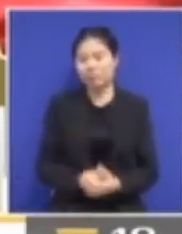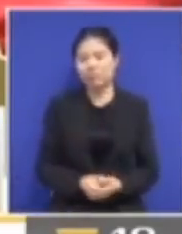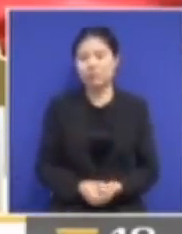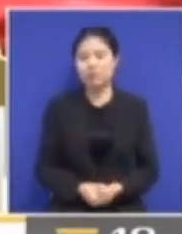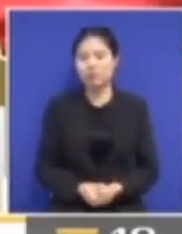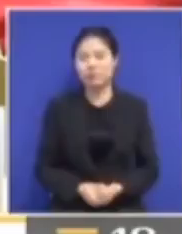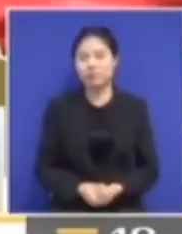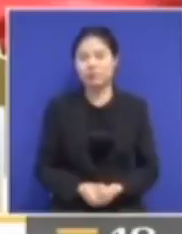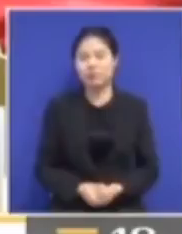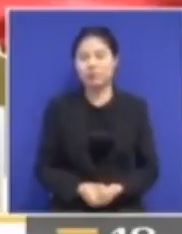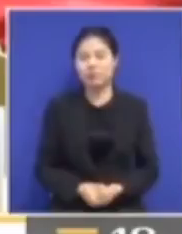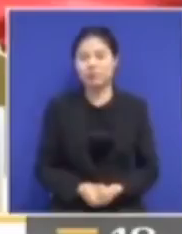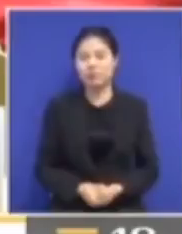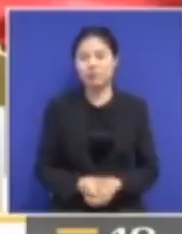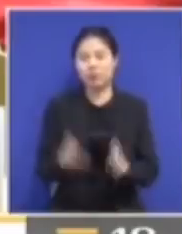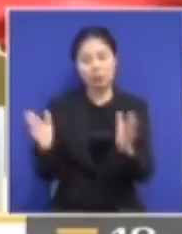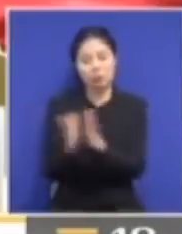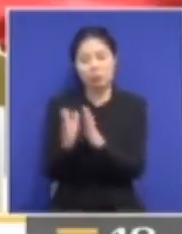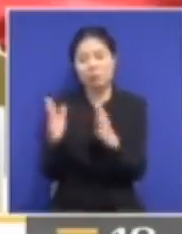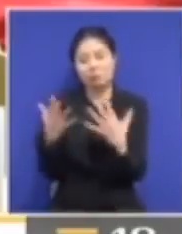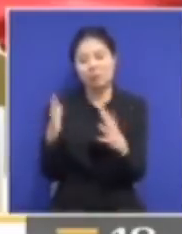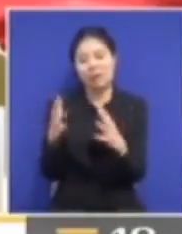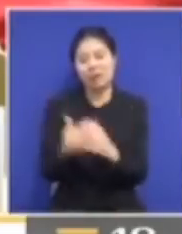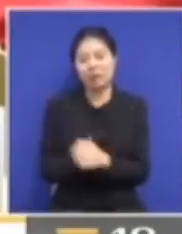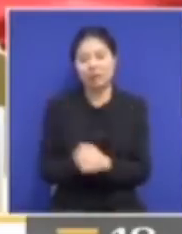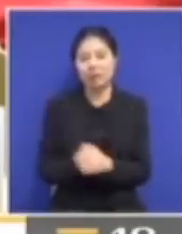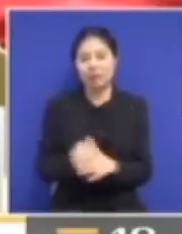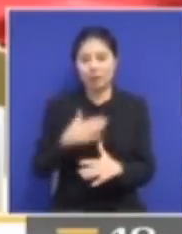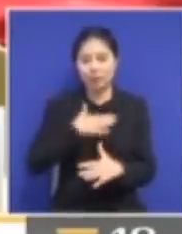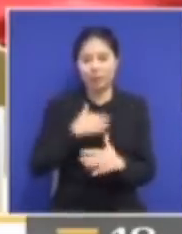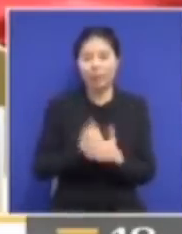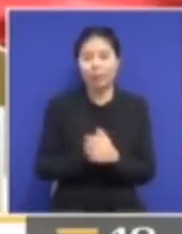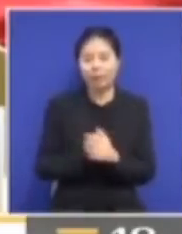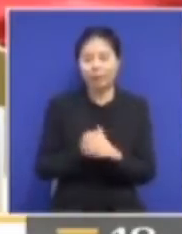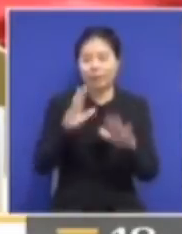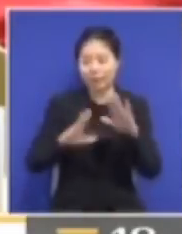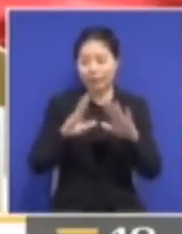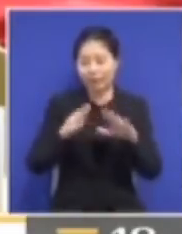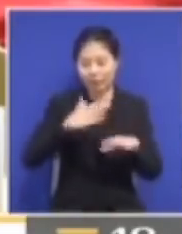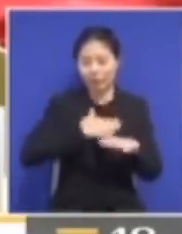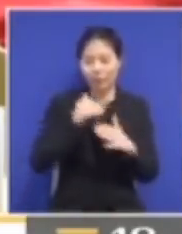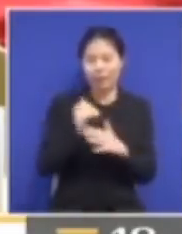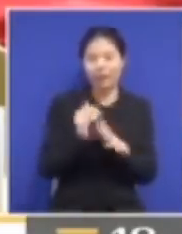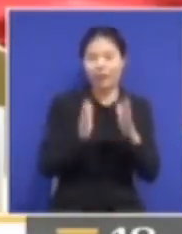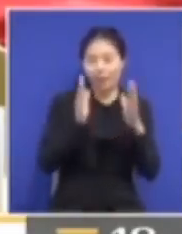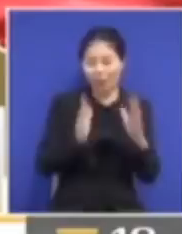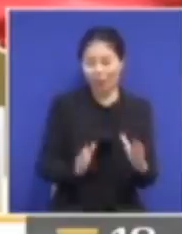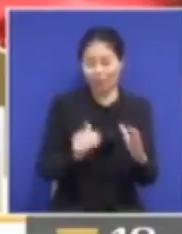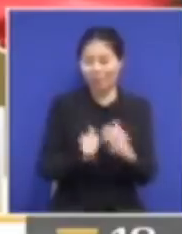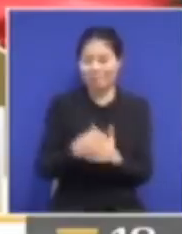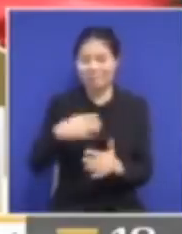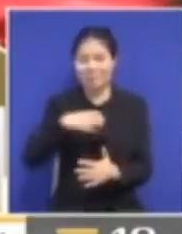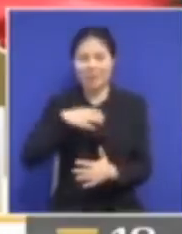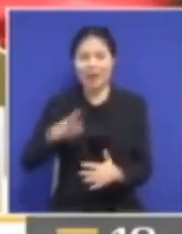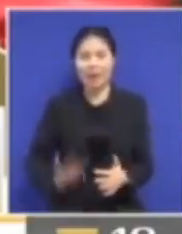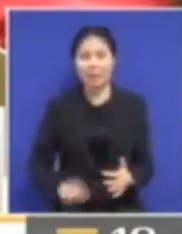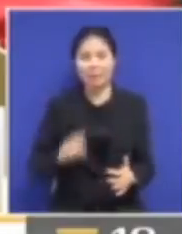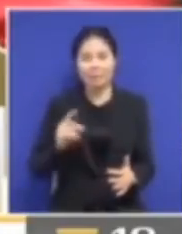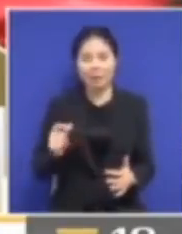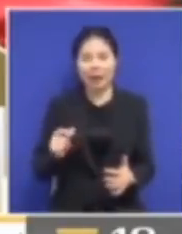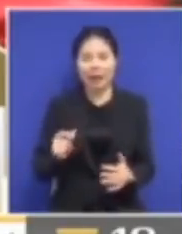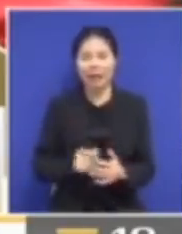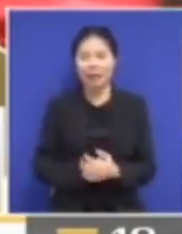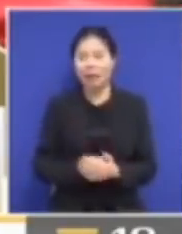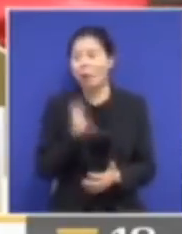หมฮะผมเป็นคนดีกว่าจะเป็นหมานะครับนะไม่ได้ว่าใครนะ